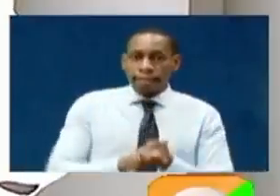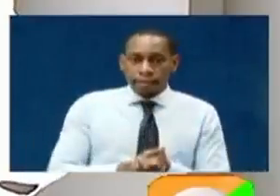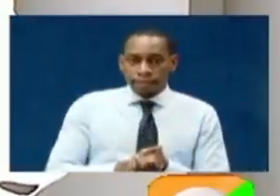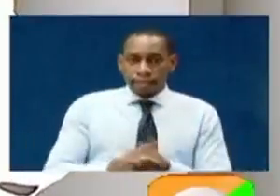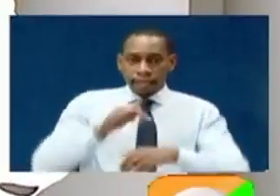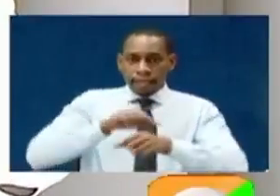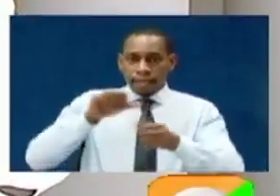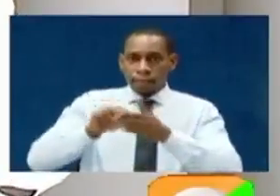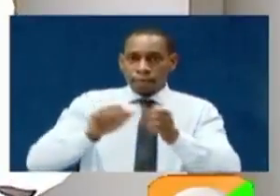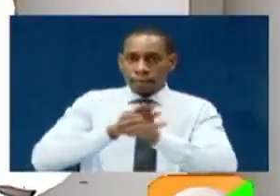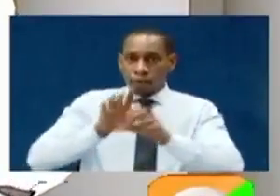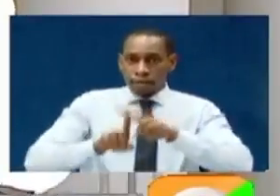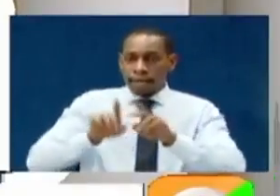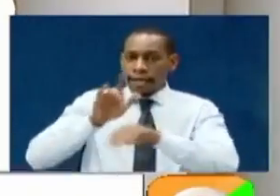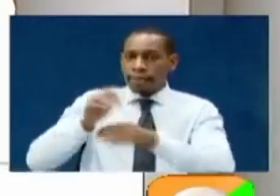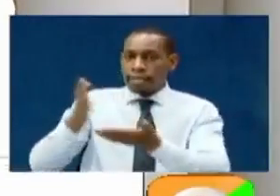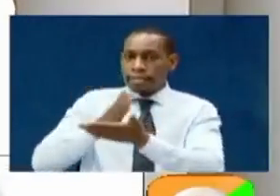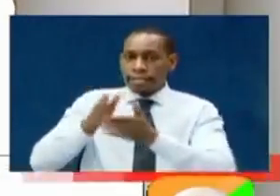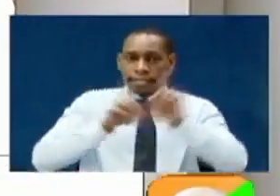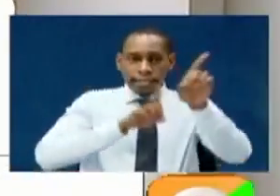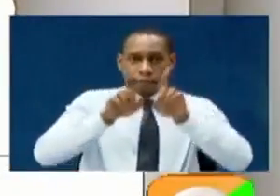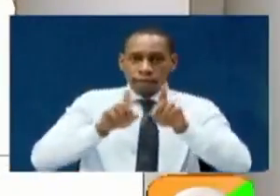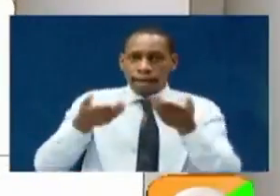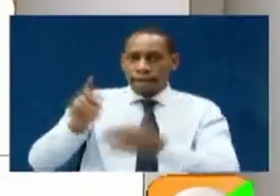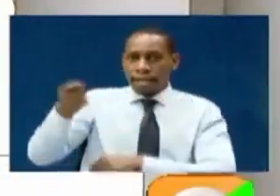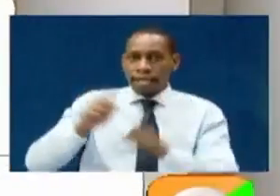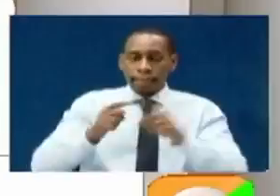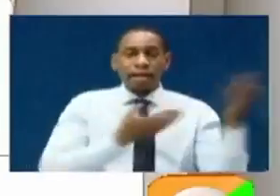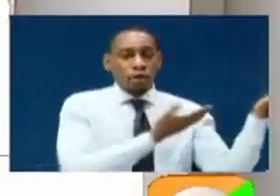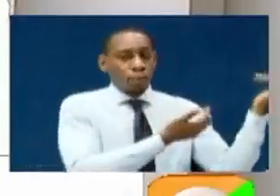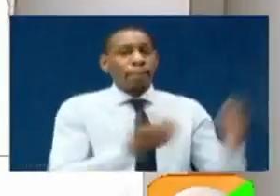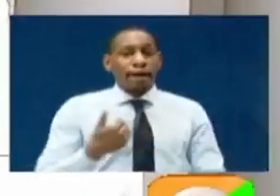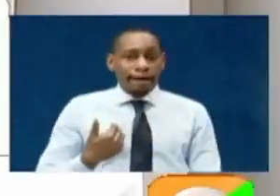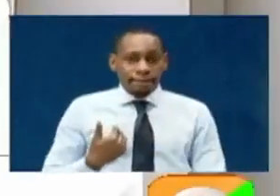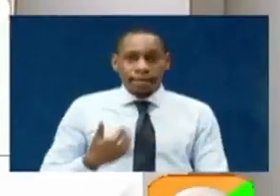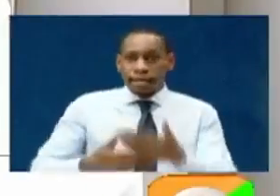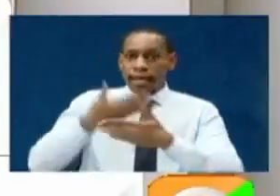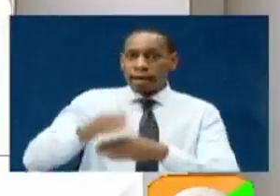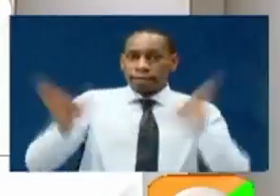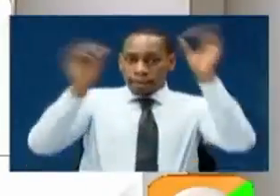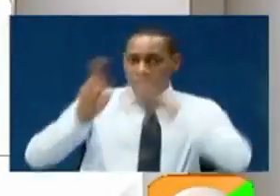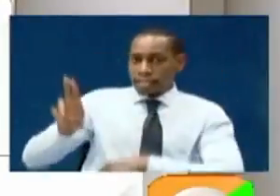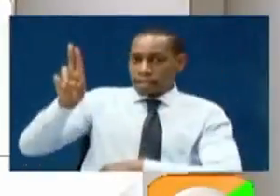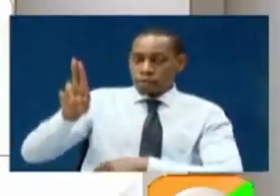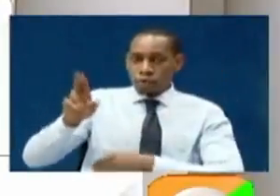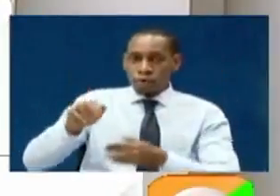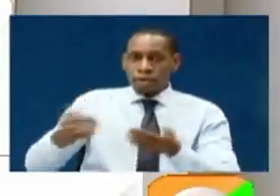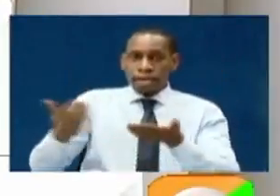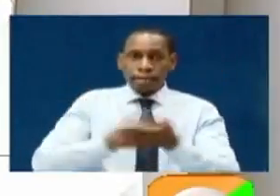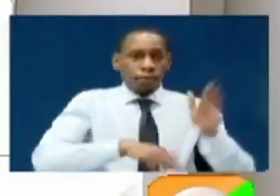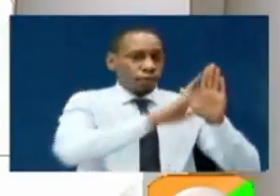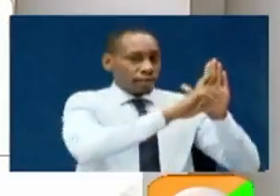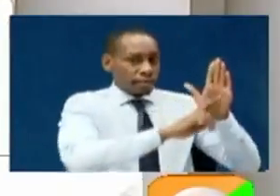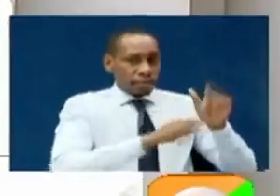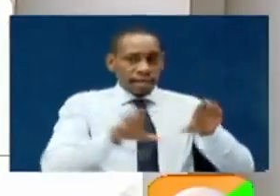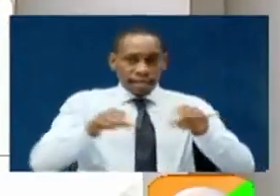Nusura, janga la korona lisambaratishe sekta ya utalii nchini, lakini nuru imeonekana gizani baada ya rais Uhuru Kenyatta kulegeza masharti